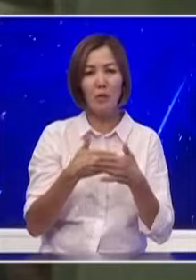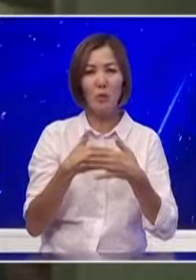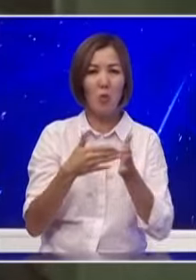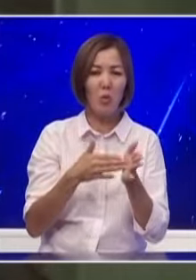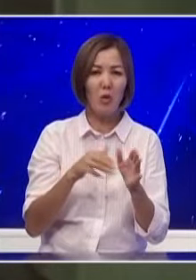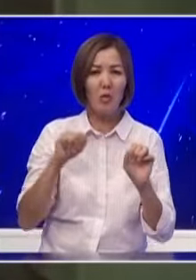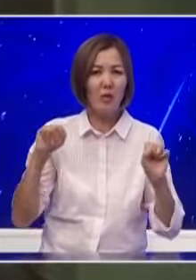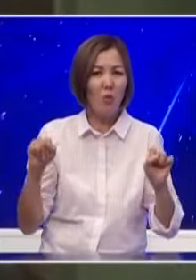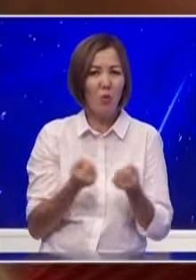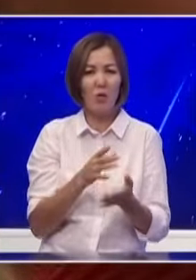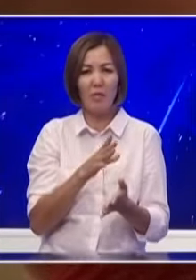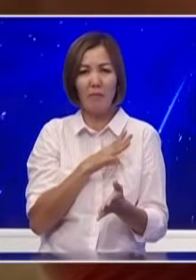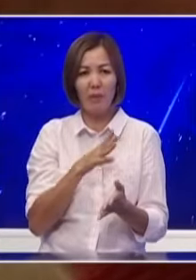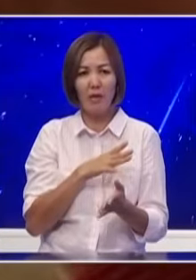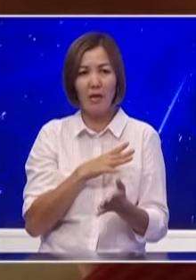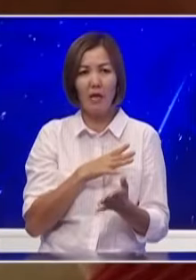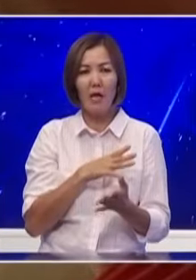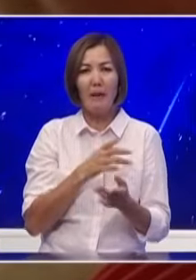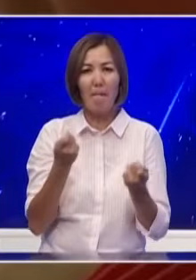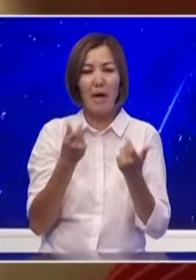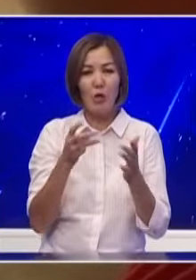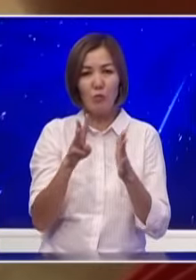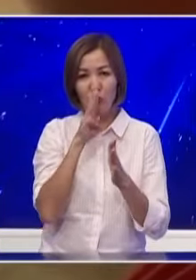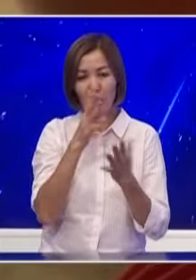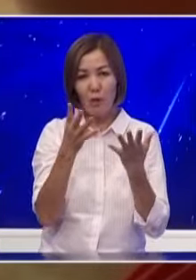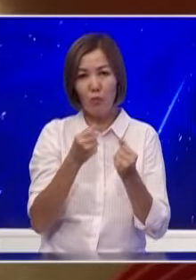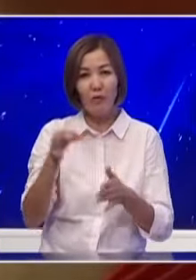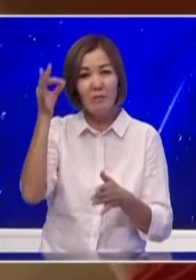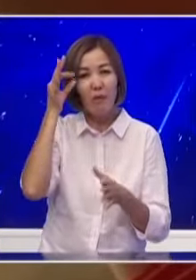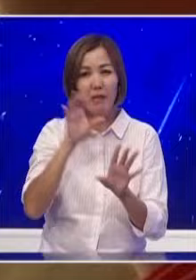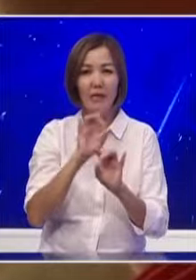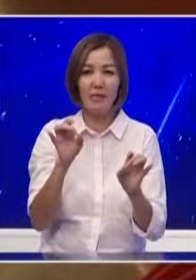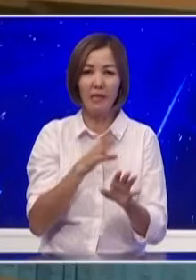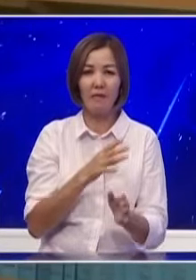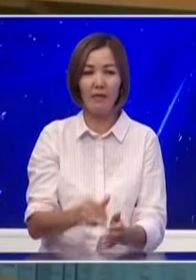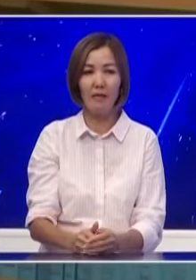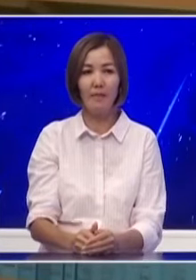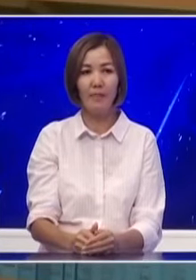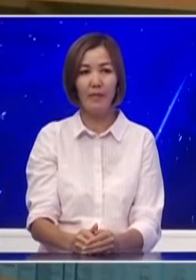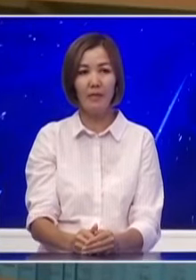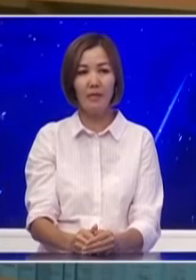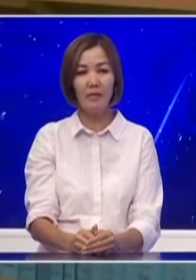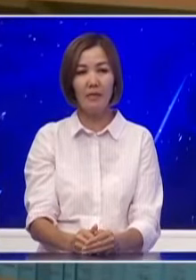и кондиционеров. К тому же получали мизерную зарплату, вспоминая Мирамгуль Жабиева.